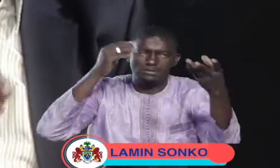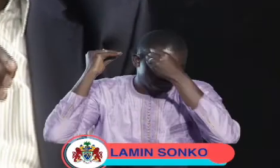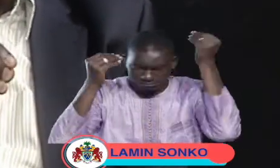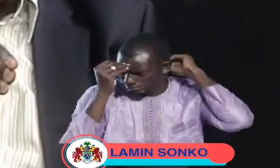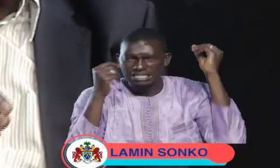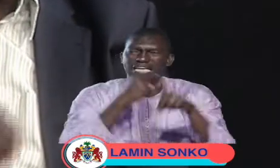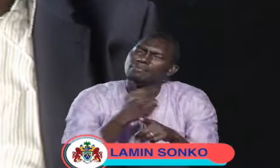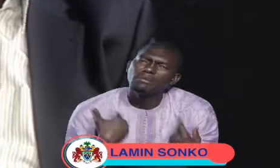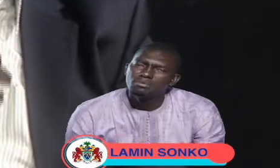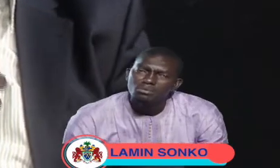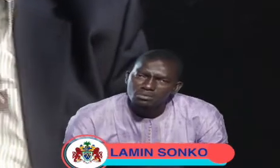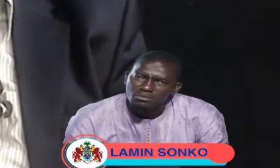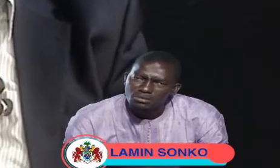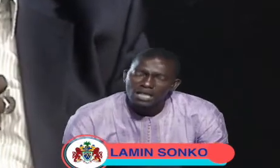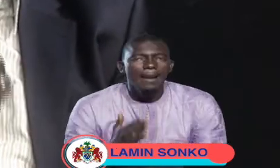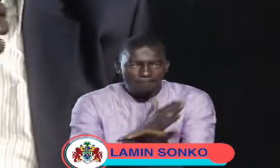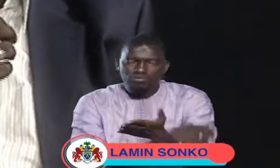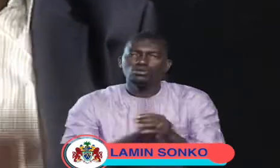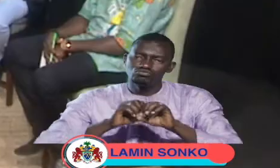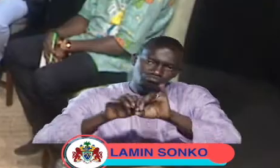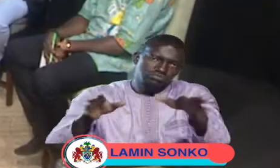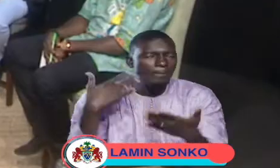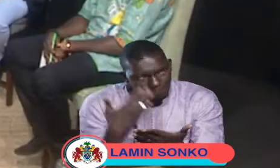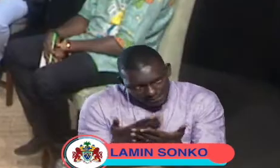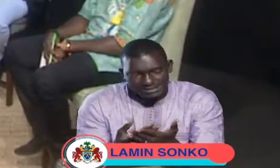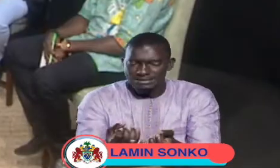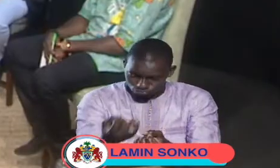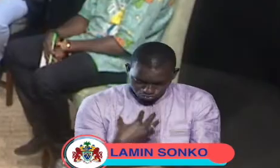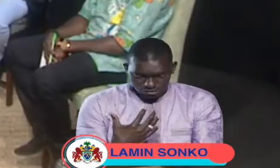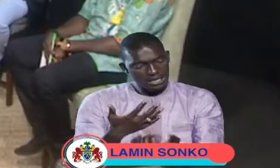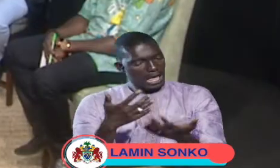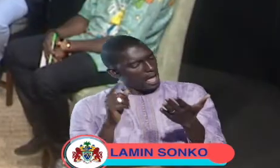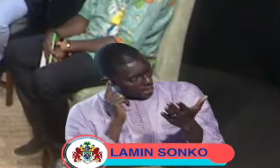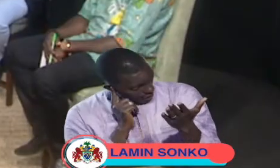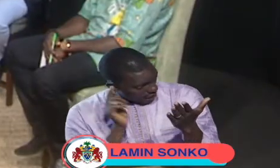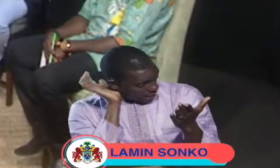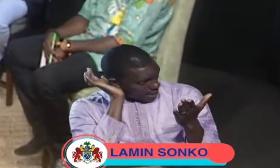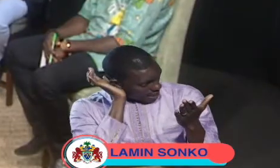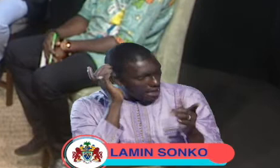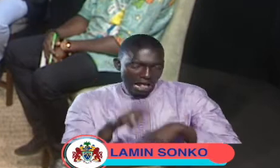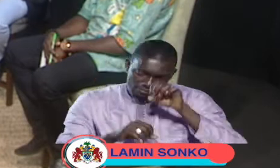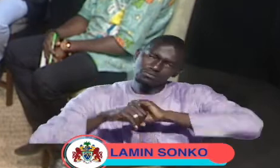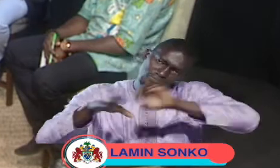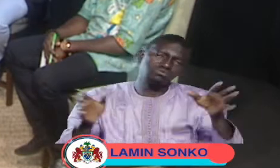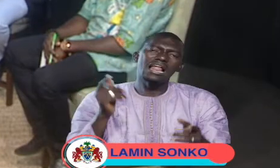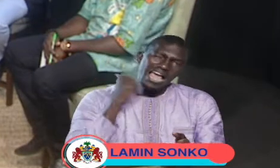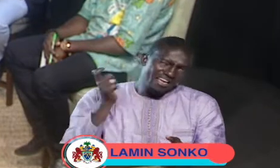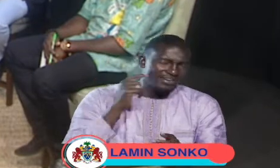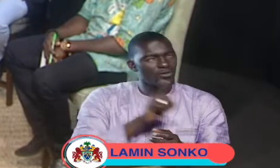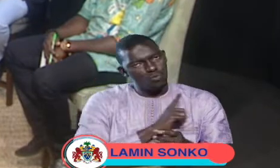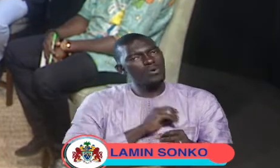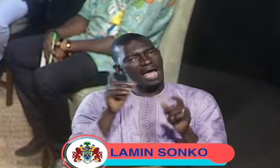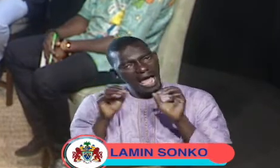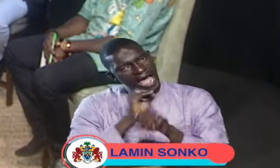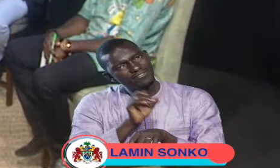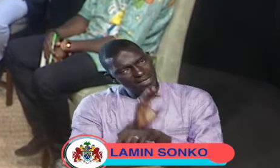lo bala ñu ko xéx kenen nañ ko xéx ak ñun dañ la wax li la da déggal du dégga biko ñun bës bi nak dañ jëñu waxtana ñom nit ñi di lay wax li xew so